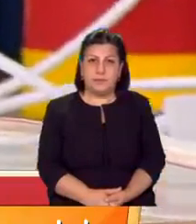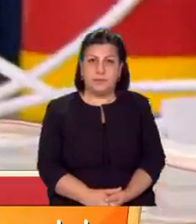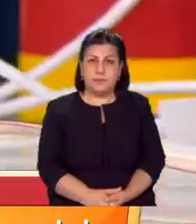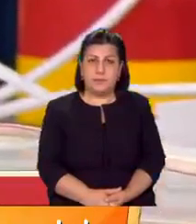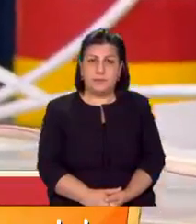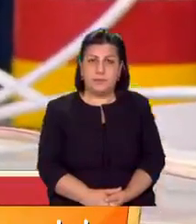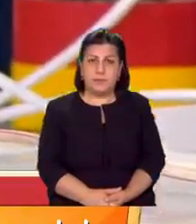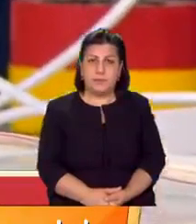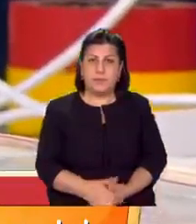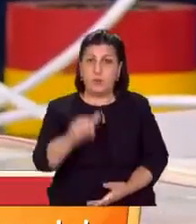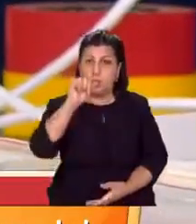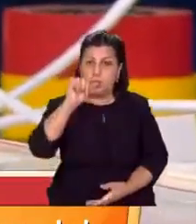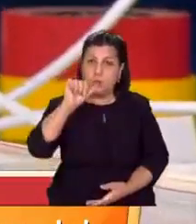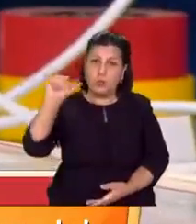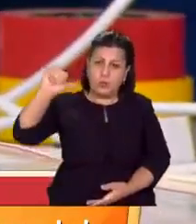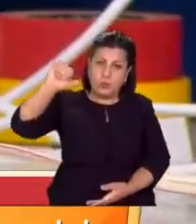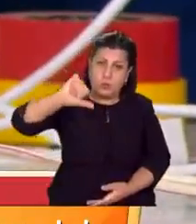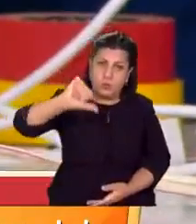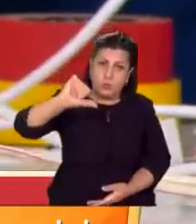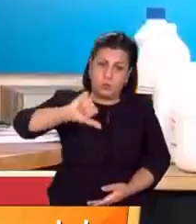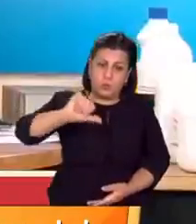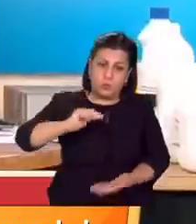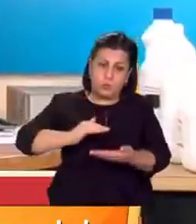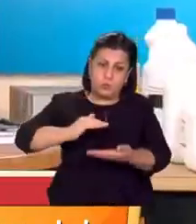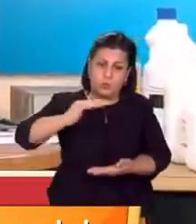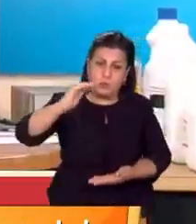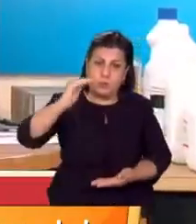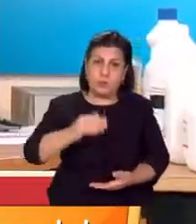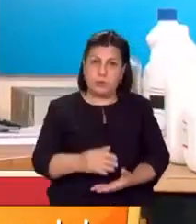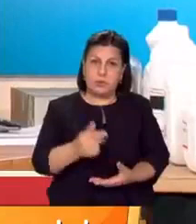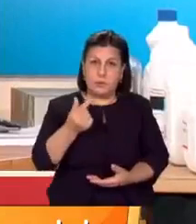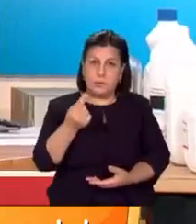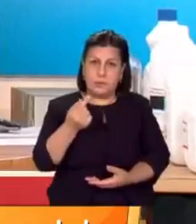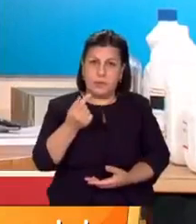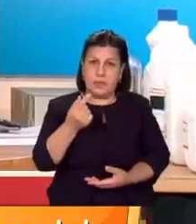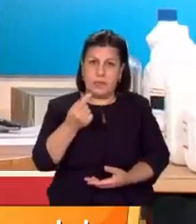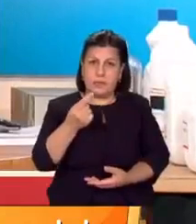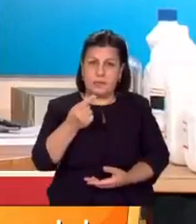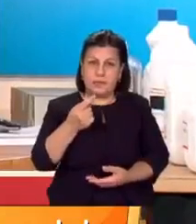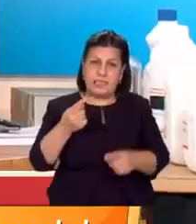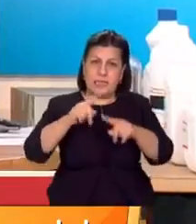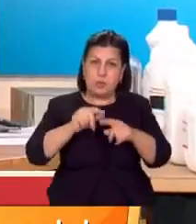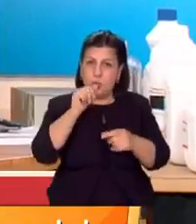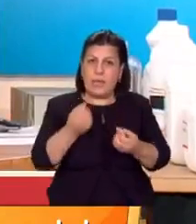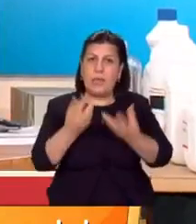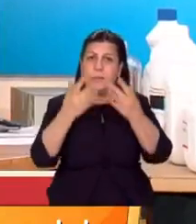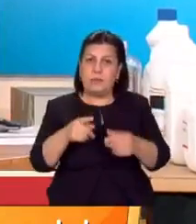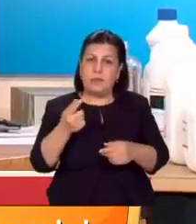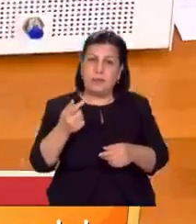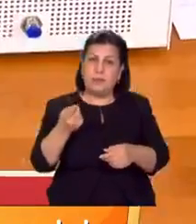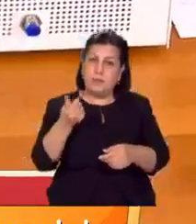Evet Suyu koydum koydum koydum Hatta birazcık da şuradan ilave edeceğim geçmedi